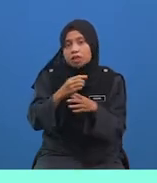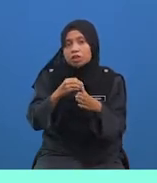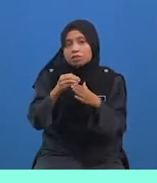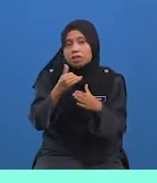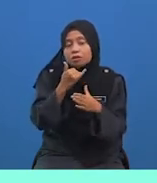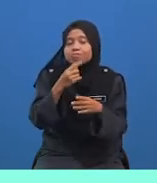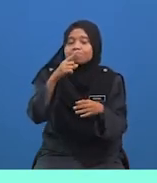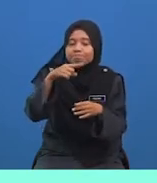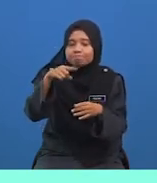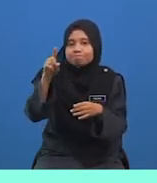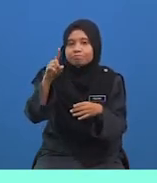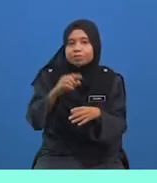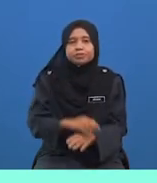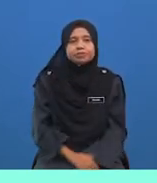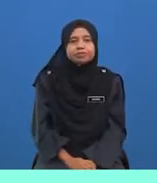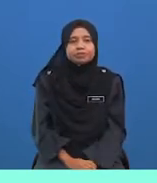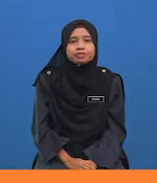Jawapannya betul.